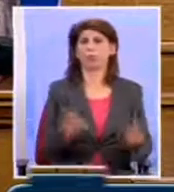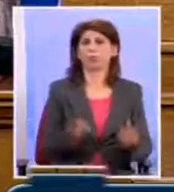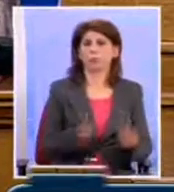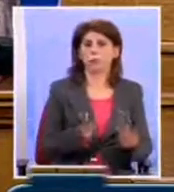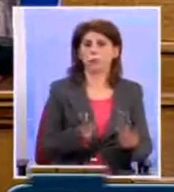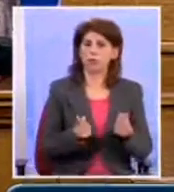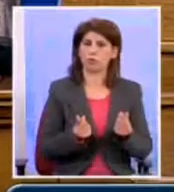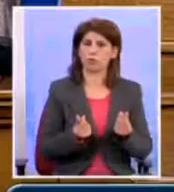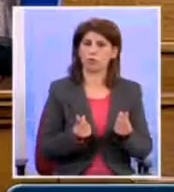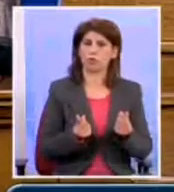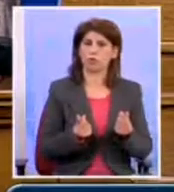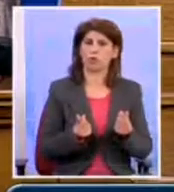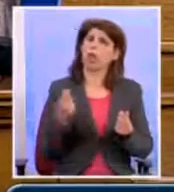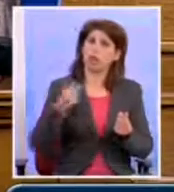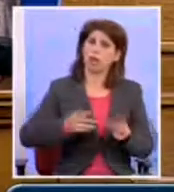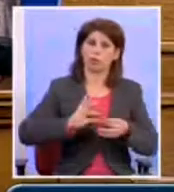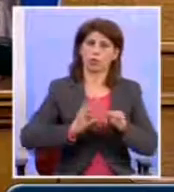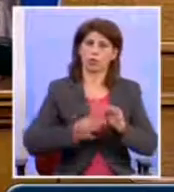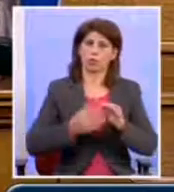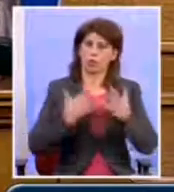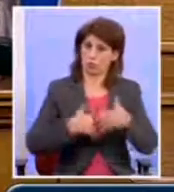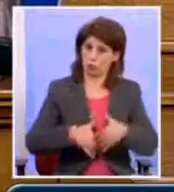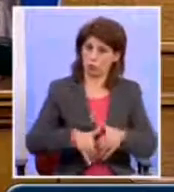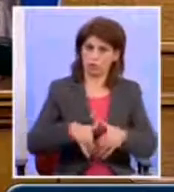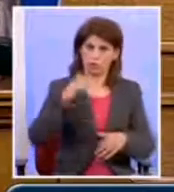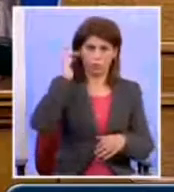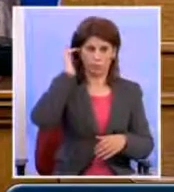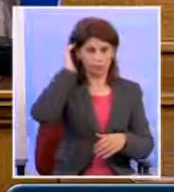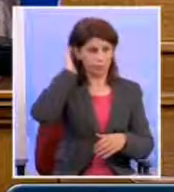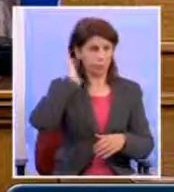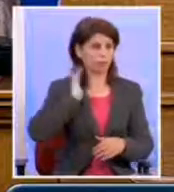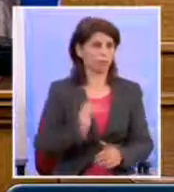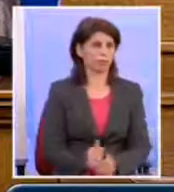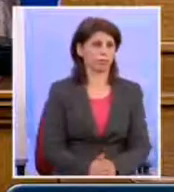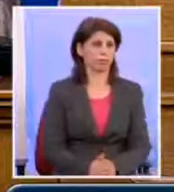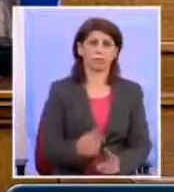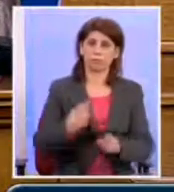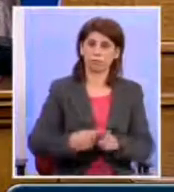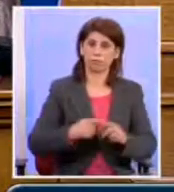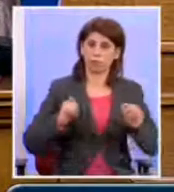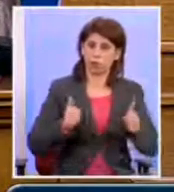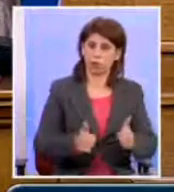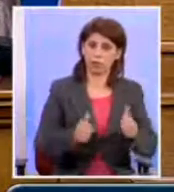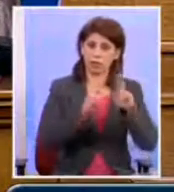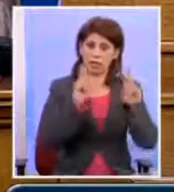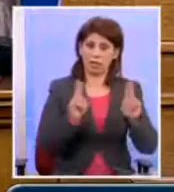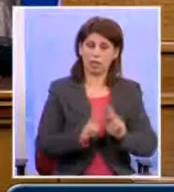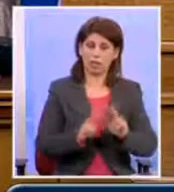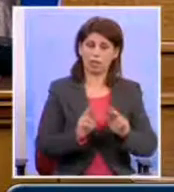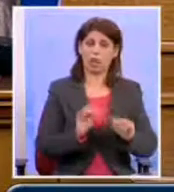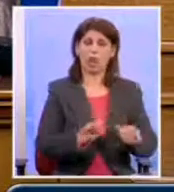οποίο αυτός ο οργανισμός λειτουργήσε με ελληνικές πρωτοβουλίες και διεθνείς